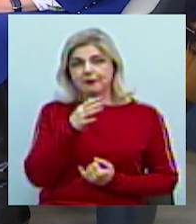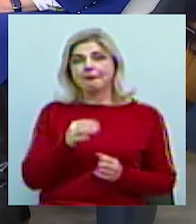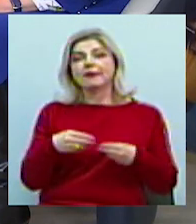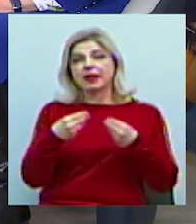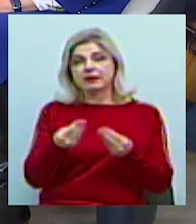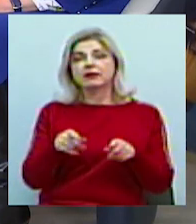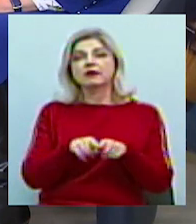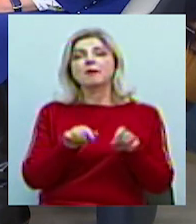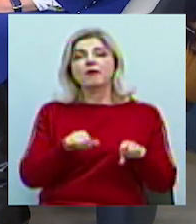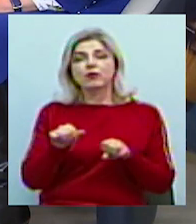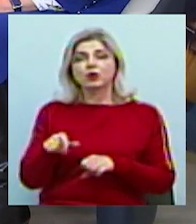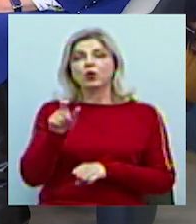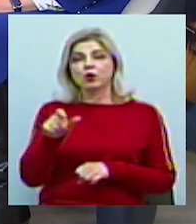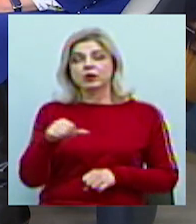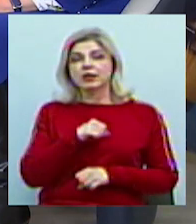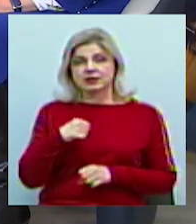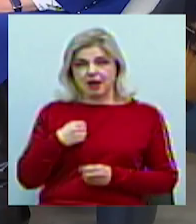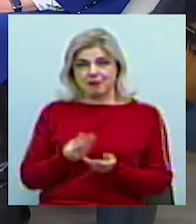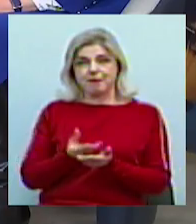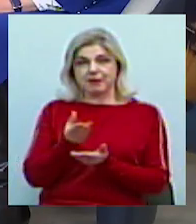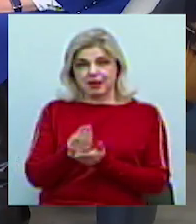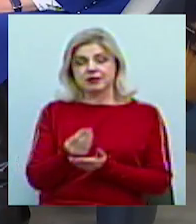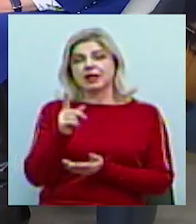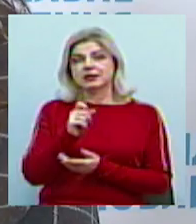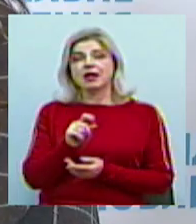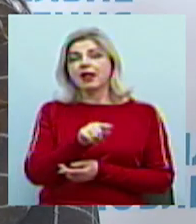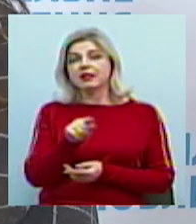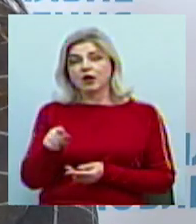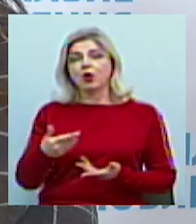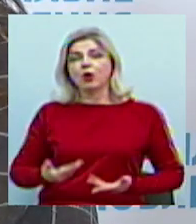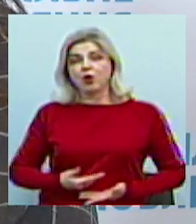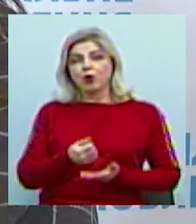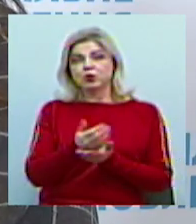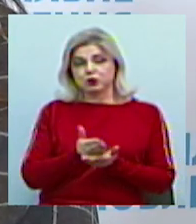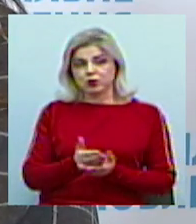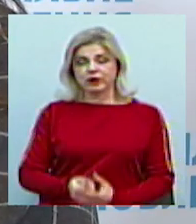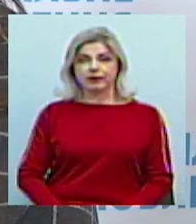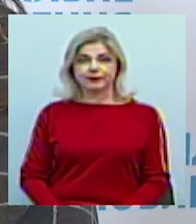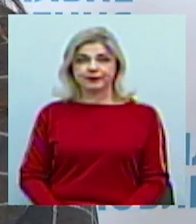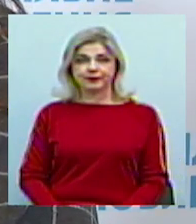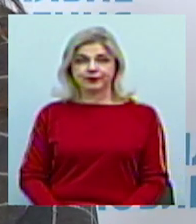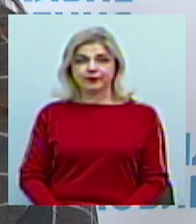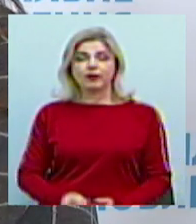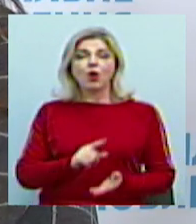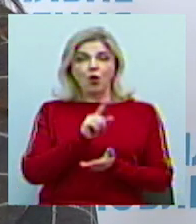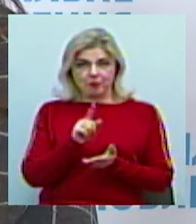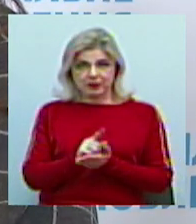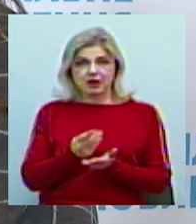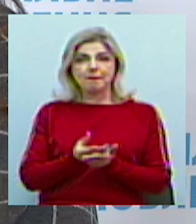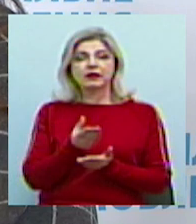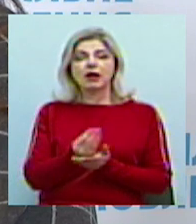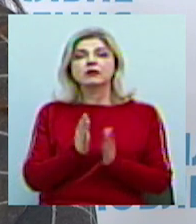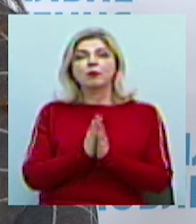можливість людям самостійно розраховуватися за ті житлово-комунальні послуги, які вони отримують. Обов'язковий платіж, будь